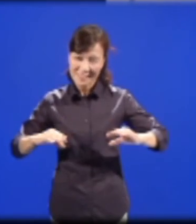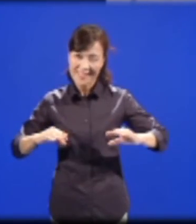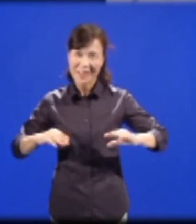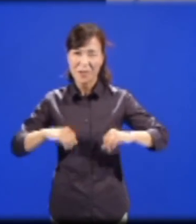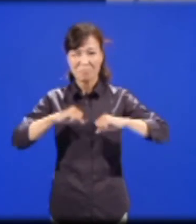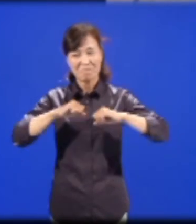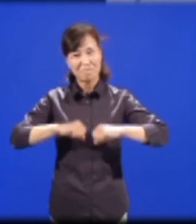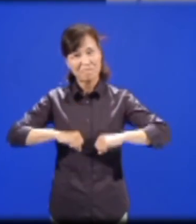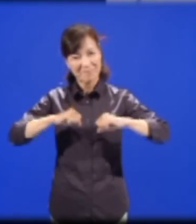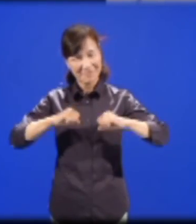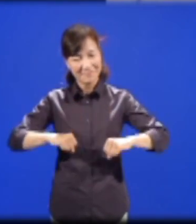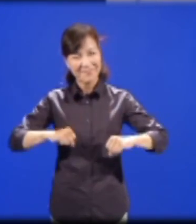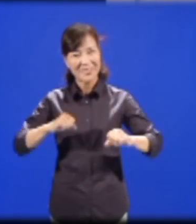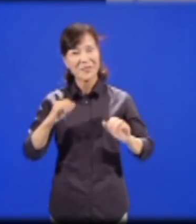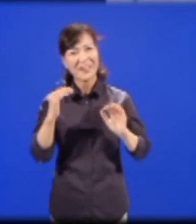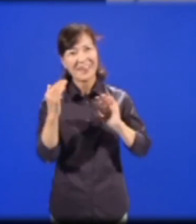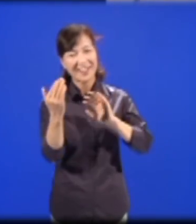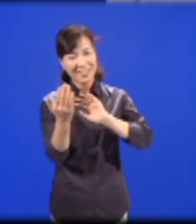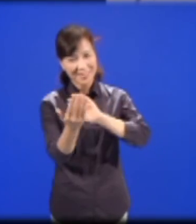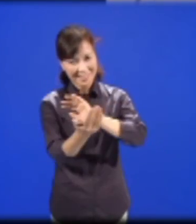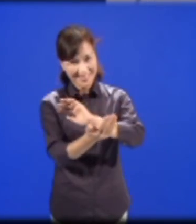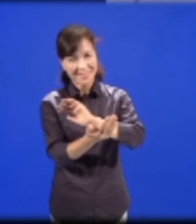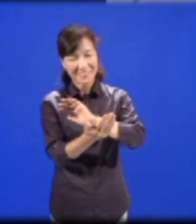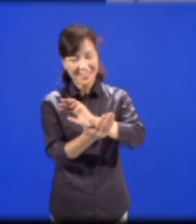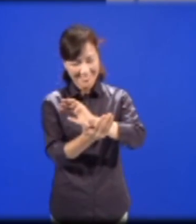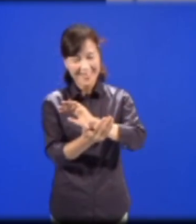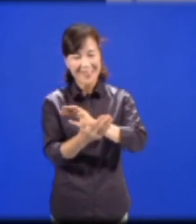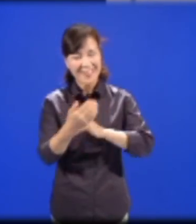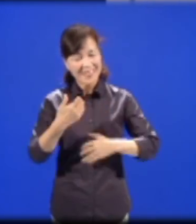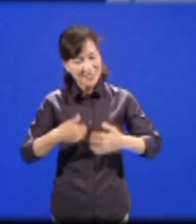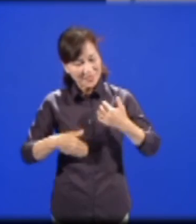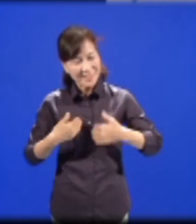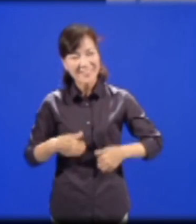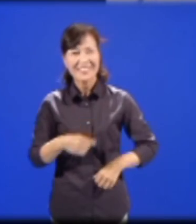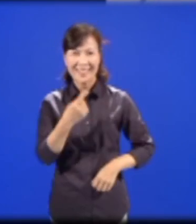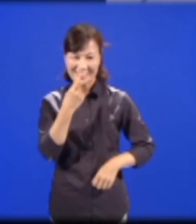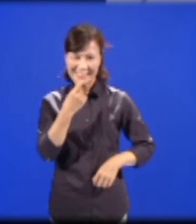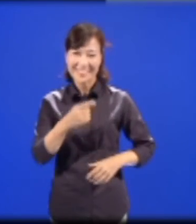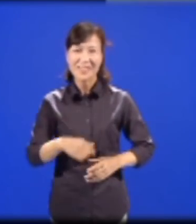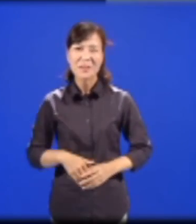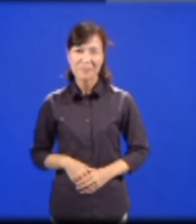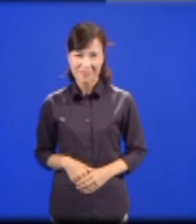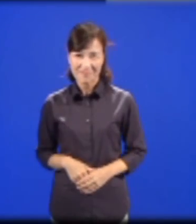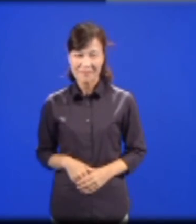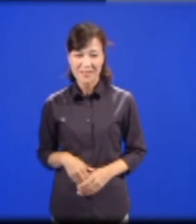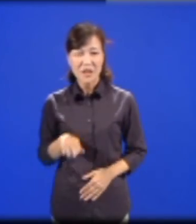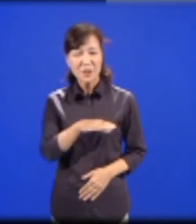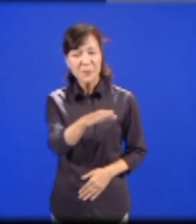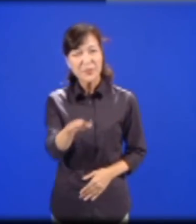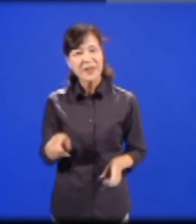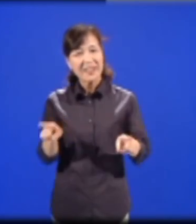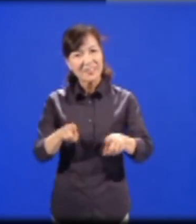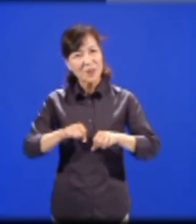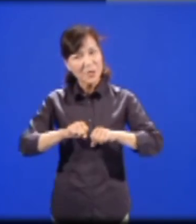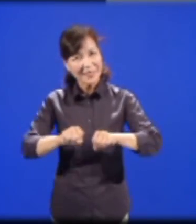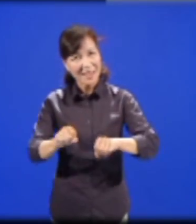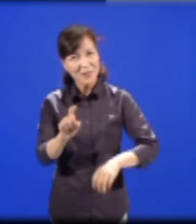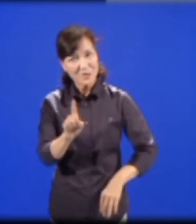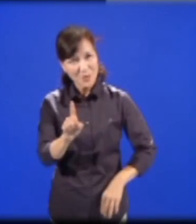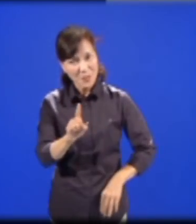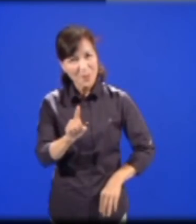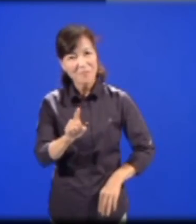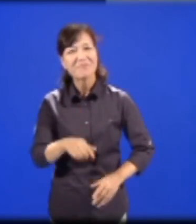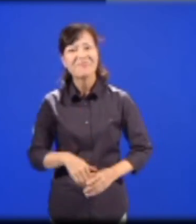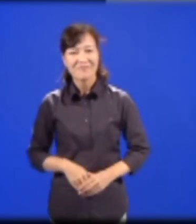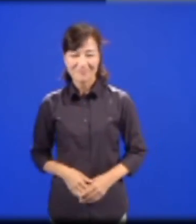かくなって、健康にいいから、はい、喜んでます。 みんなでやることどうですか？楽しい、 楽